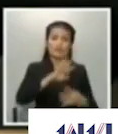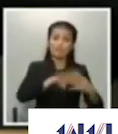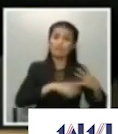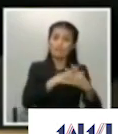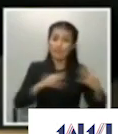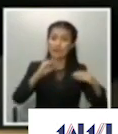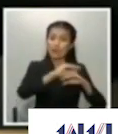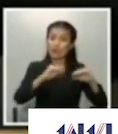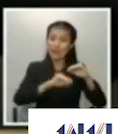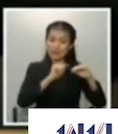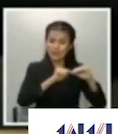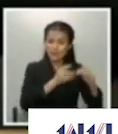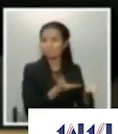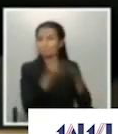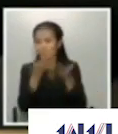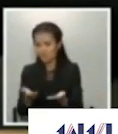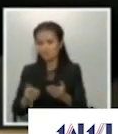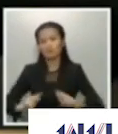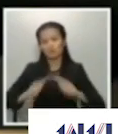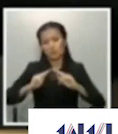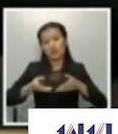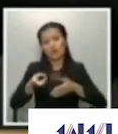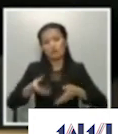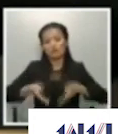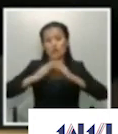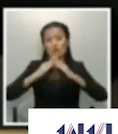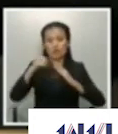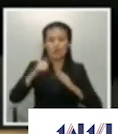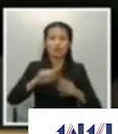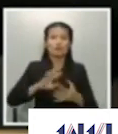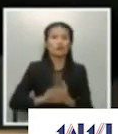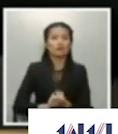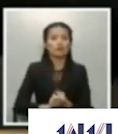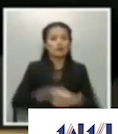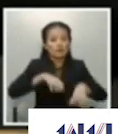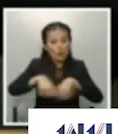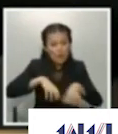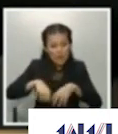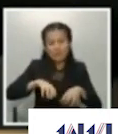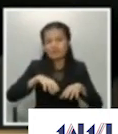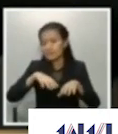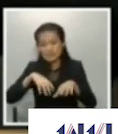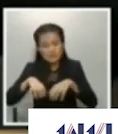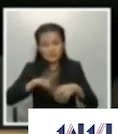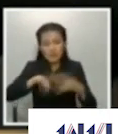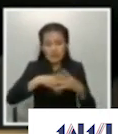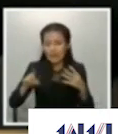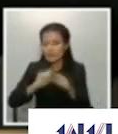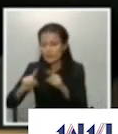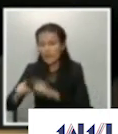เราไปตั้งกระทรวงข้าวจะบริหารบูรณาการแบบครบวงจรขอขอบคุณอ